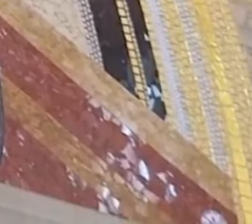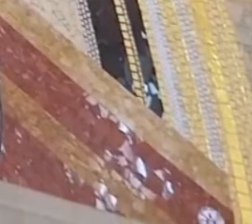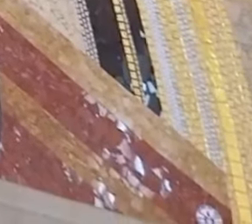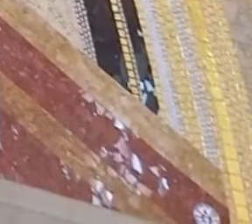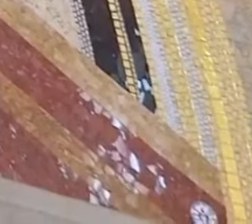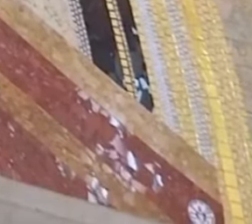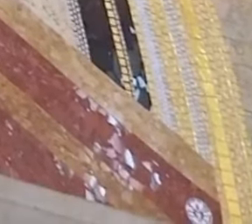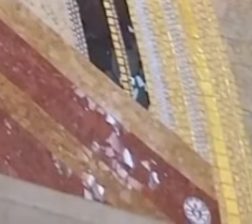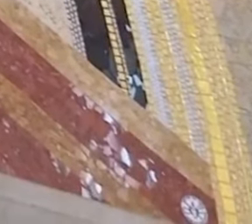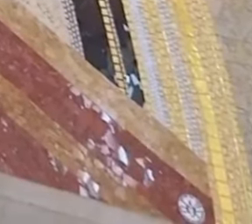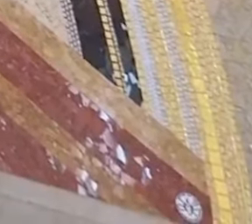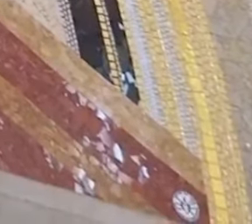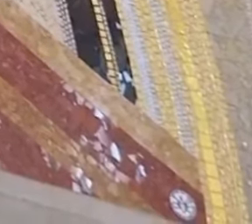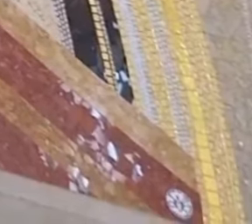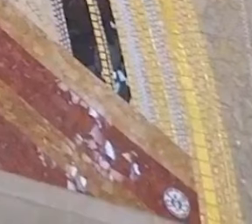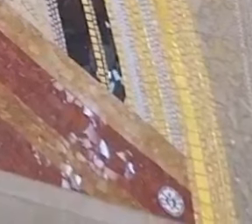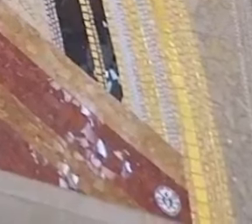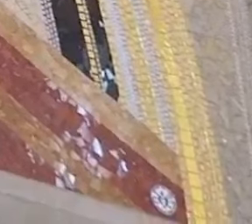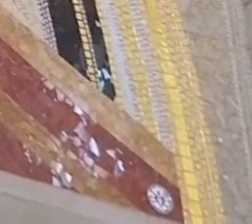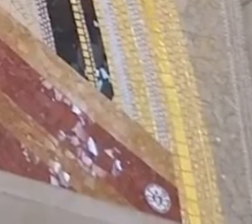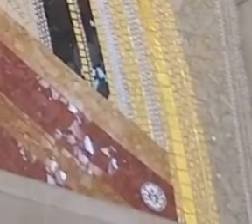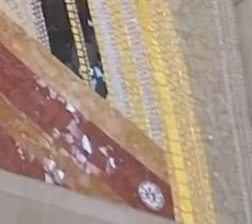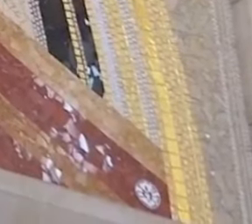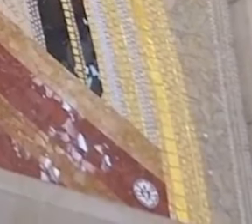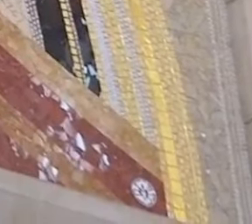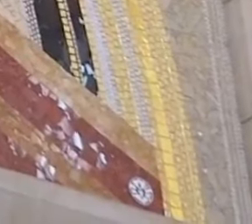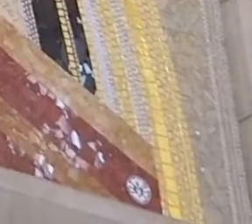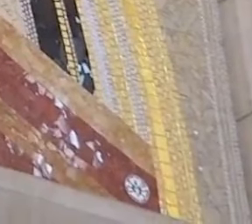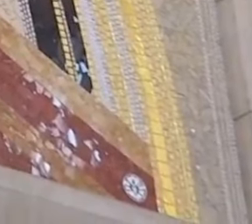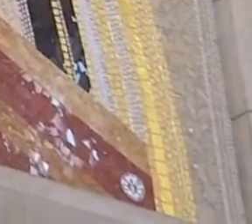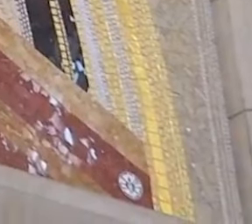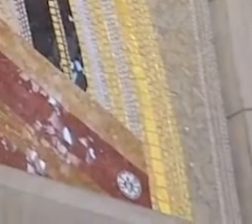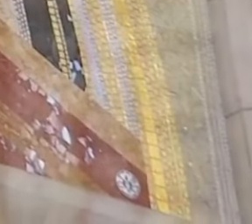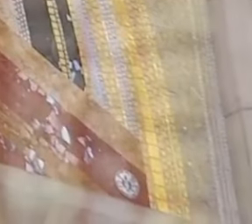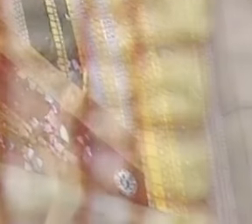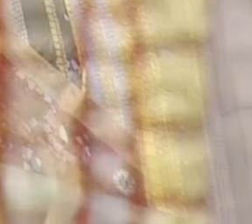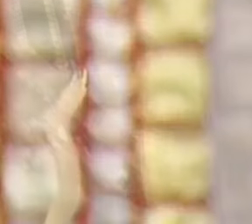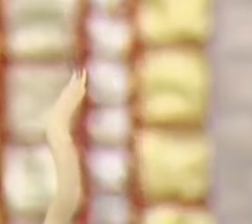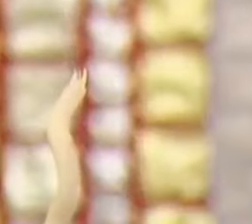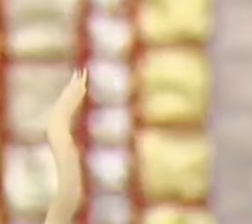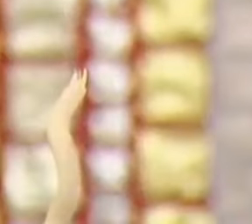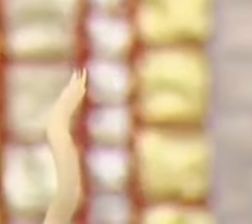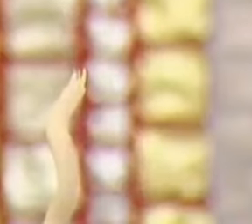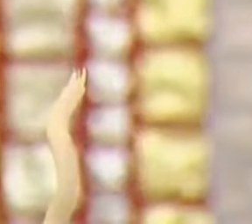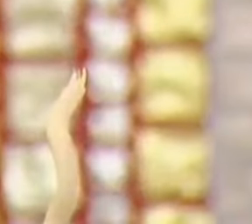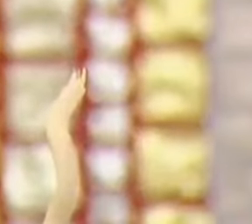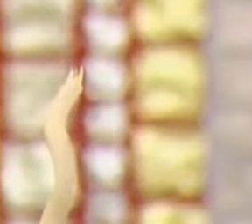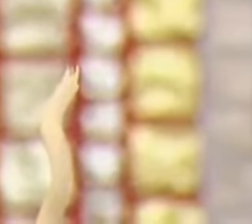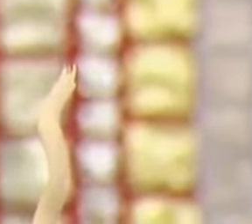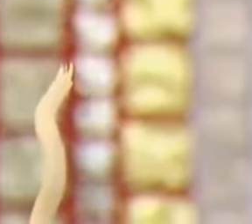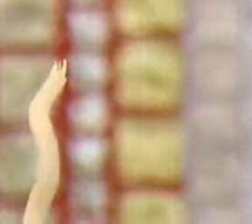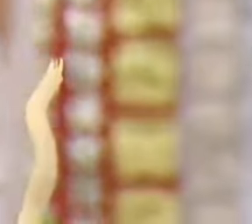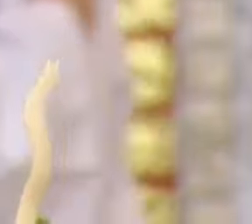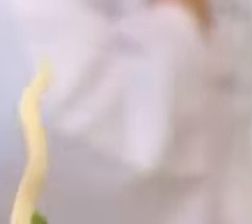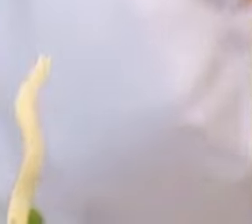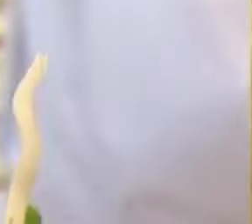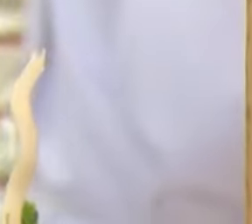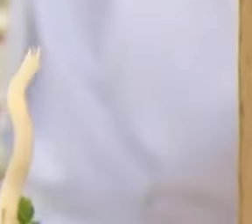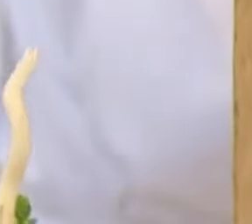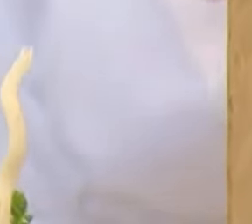niczego nie muszę się tworzyć bo pasterz mój